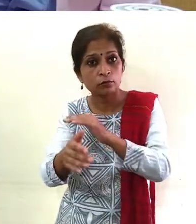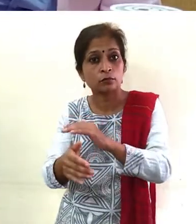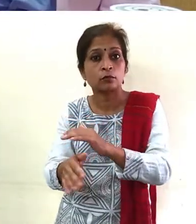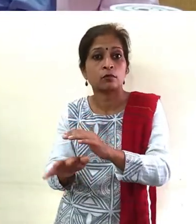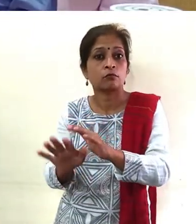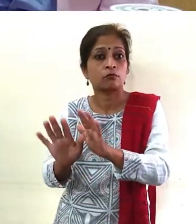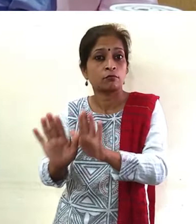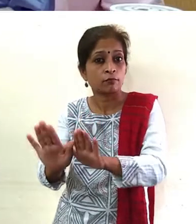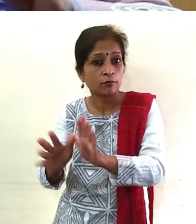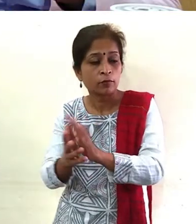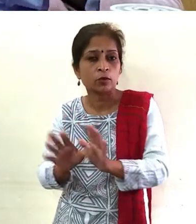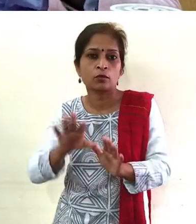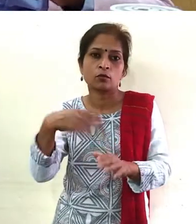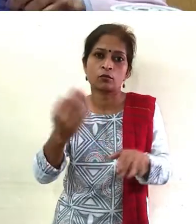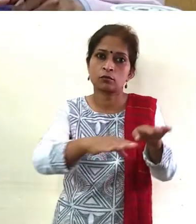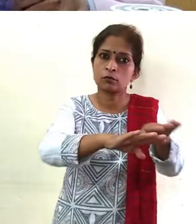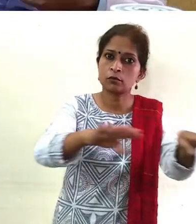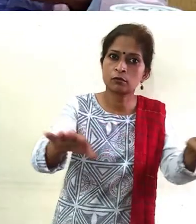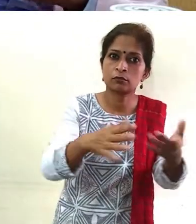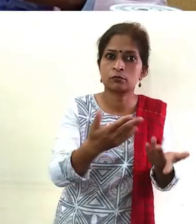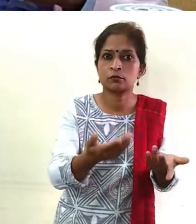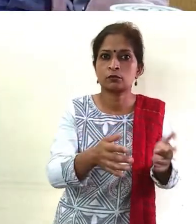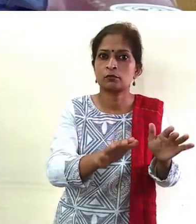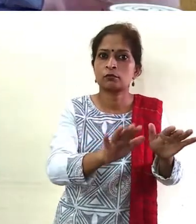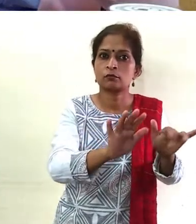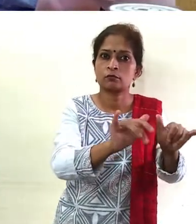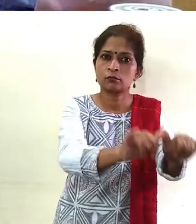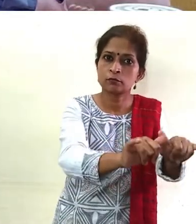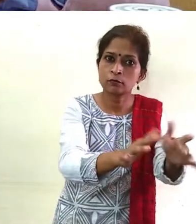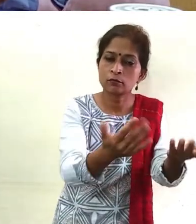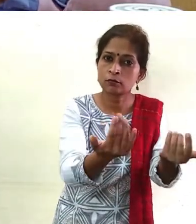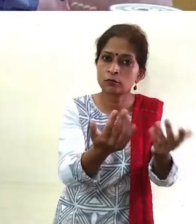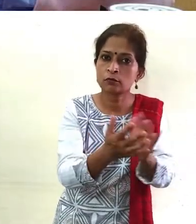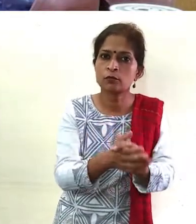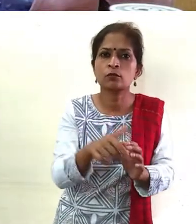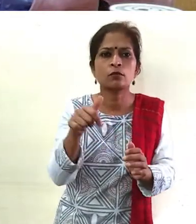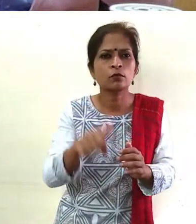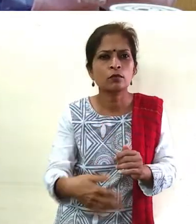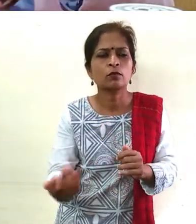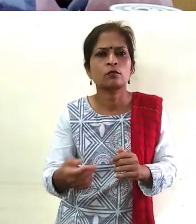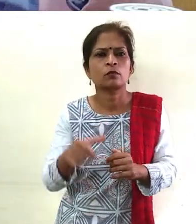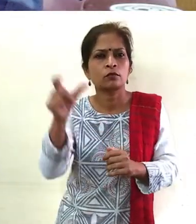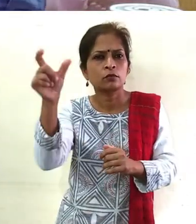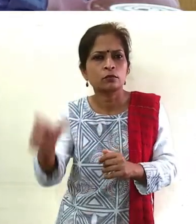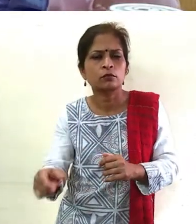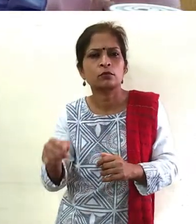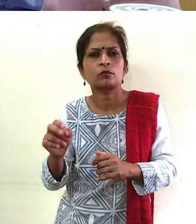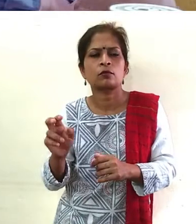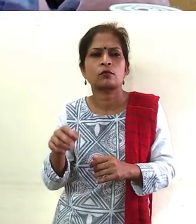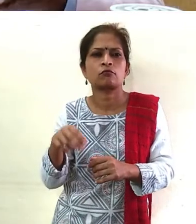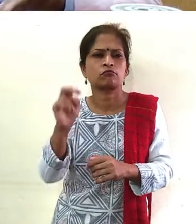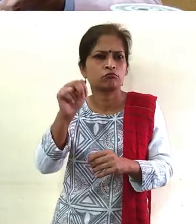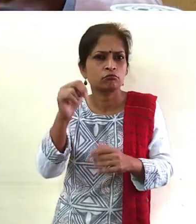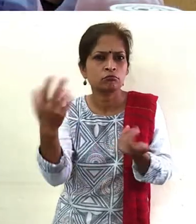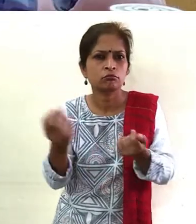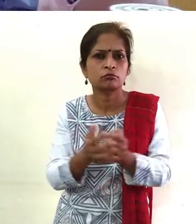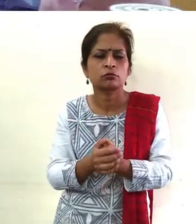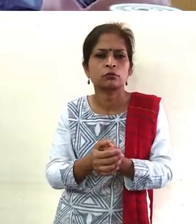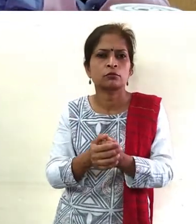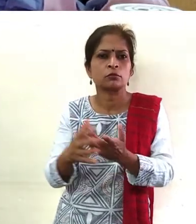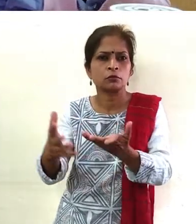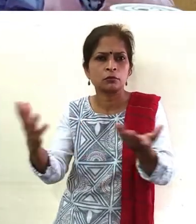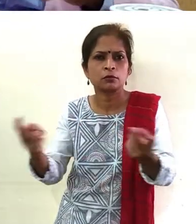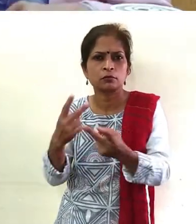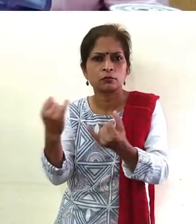और भूमि में भी रह सकता था। तो बड़ी आवश्यकता हुई इंसान को कि ऐसी कुछ चीजों का इजाद किया जाए या ऐसी कुछ चीजों